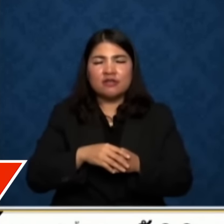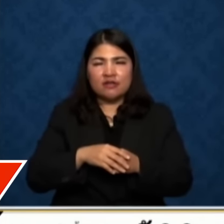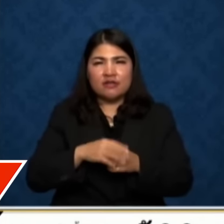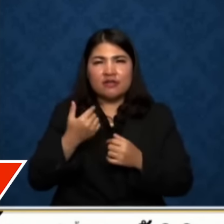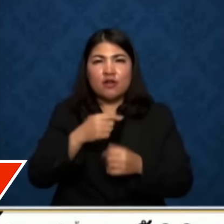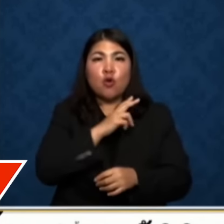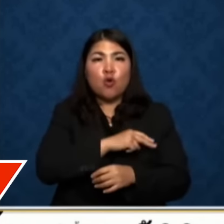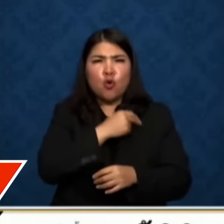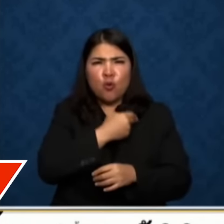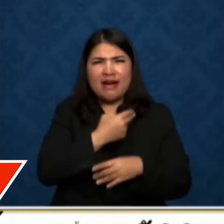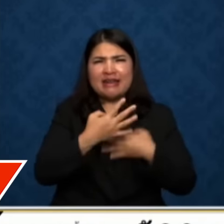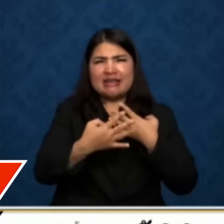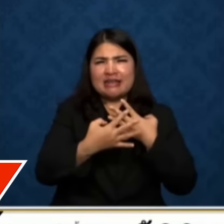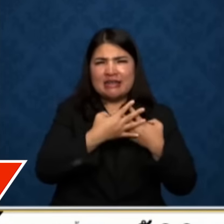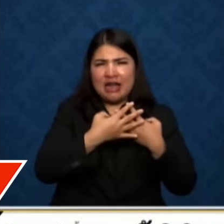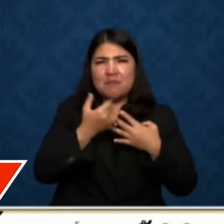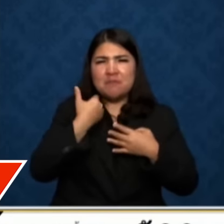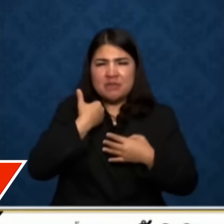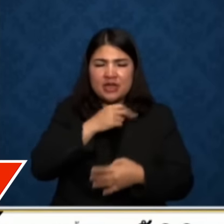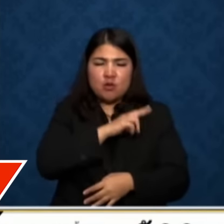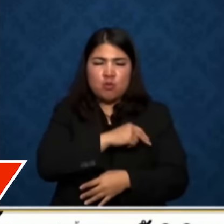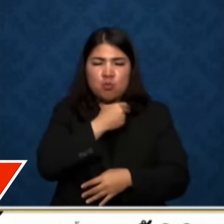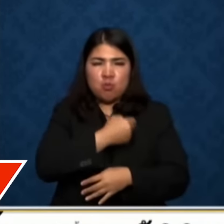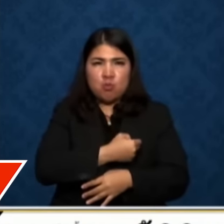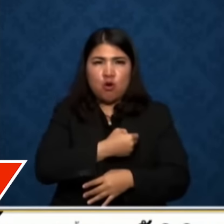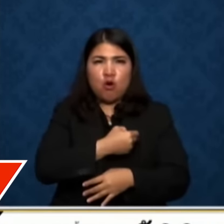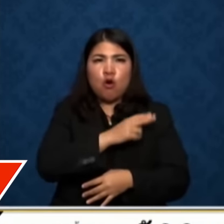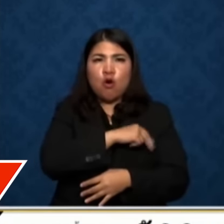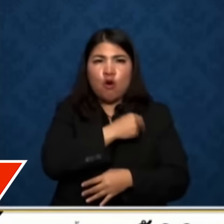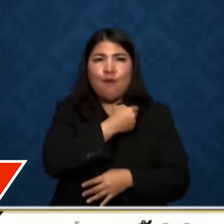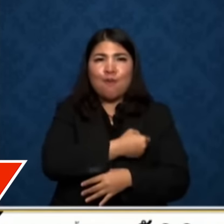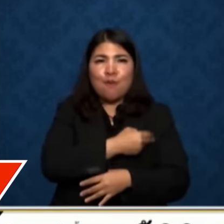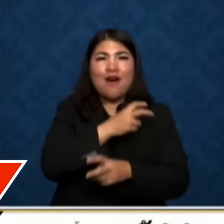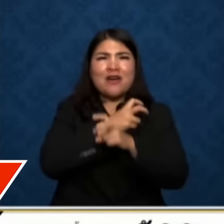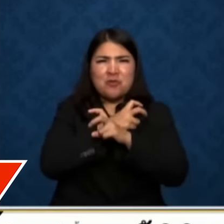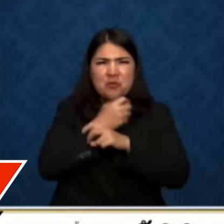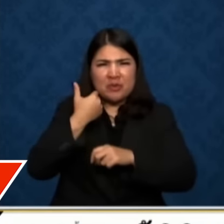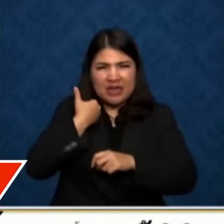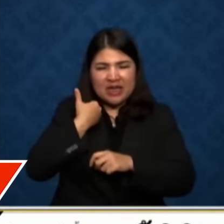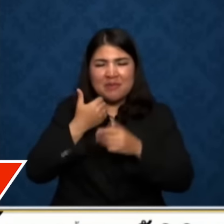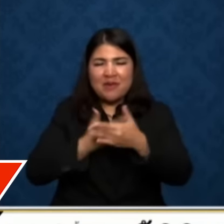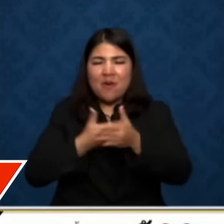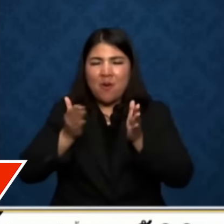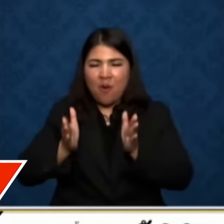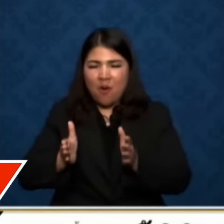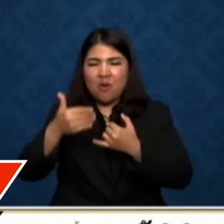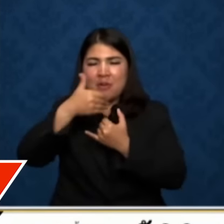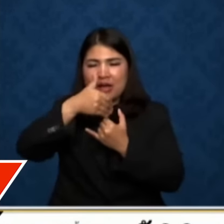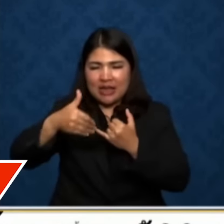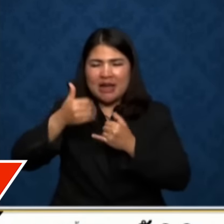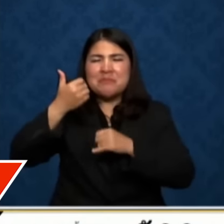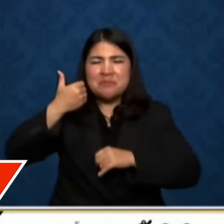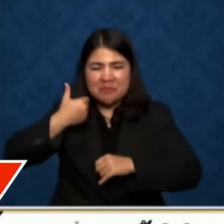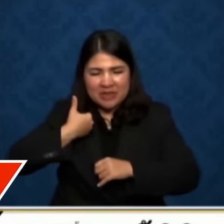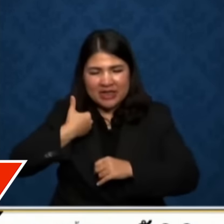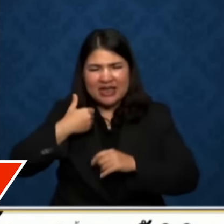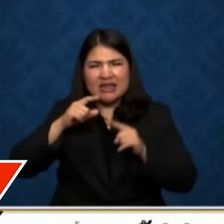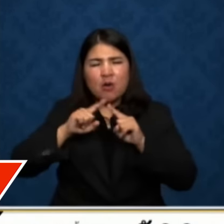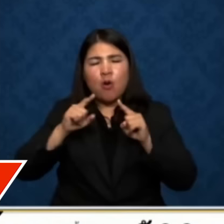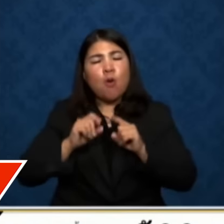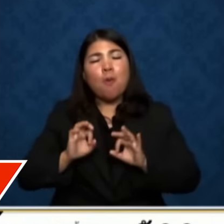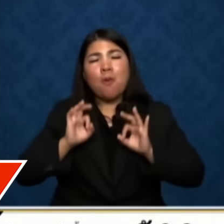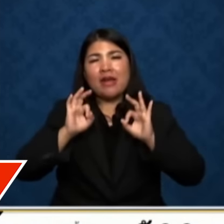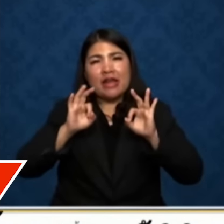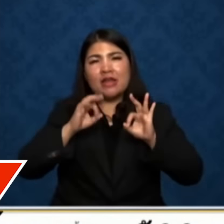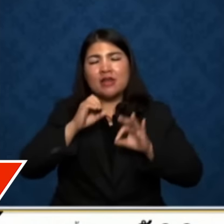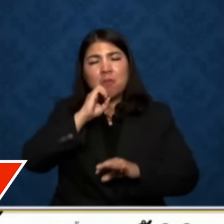ของโรงพยาบาลเรือนจำเนี่ยมีคุณหมอออร์โธปิดิกอยู่นะครับแล้วก็มีห้องผ่าตัดออร์โธปิดิกด้วยแต่โอเคแหละนะครับถ้าบ